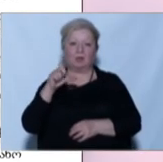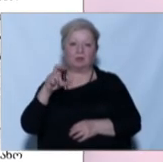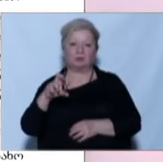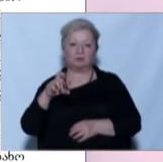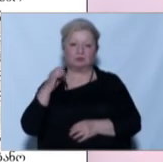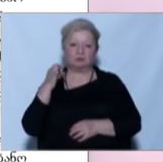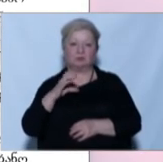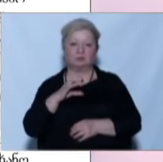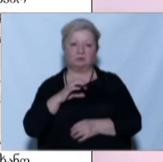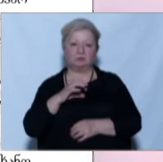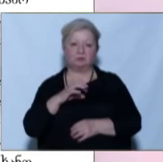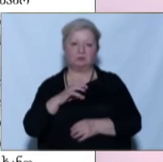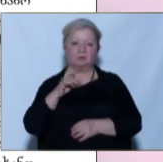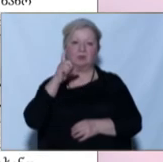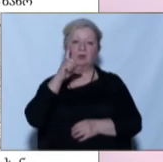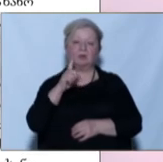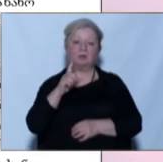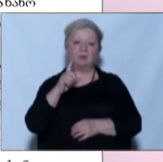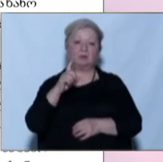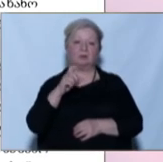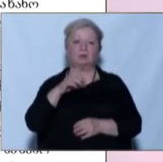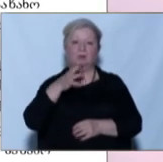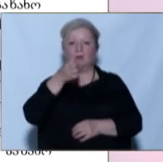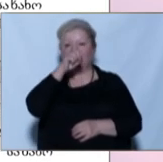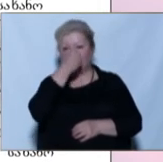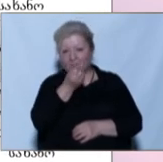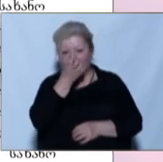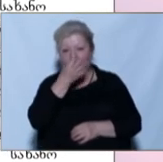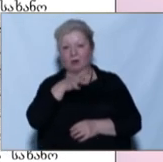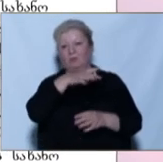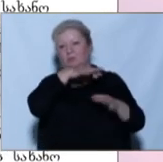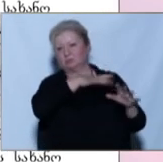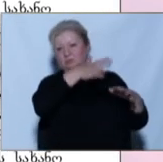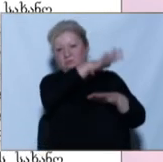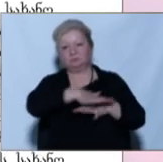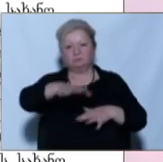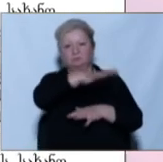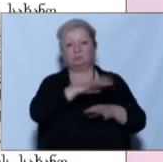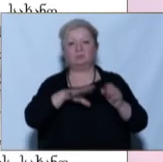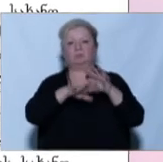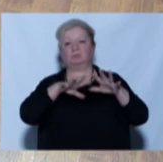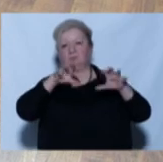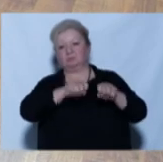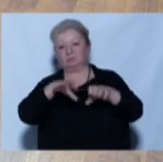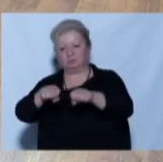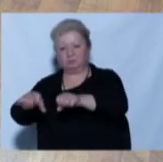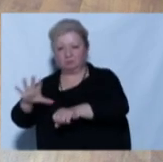ყარაბახი, შაქი, შარვანი, ბაქო, ყუმი და ბოლოს დარუბანდიც.